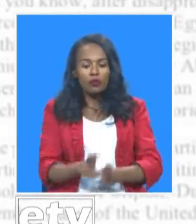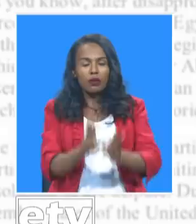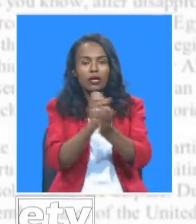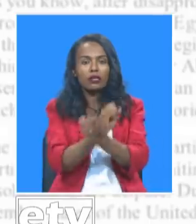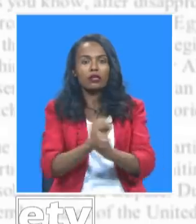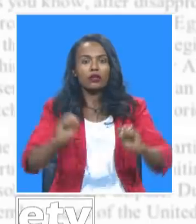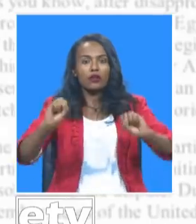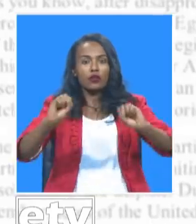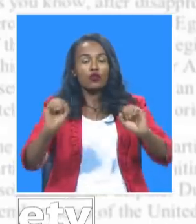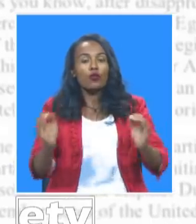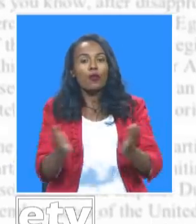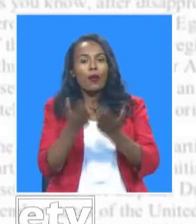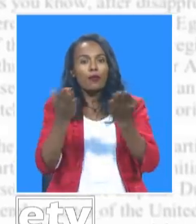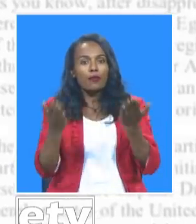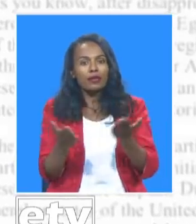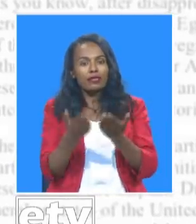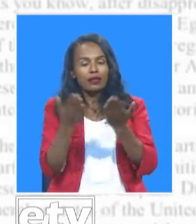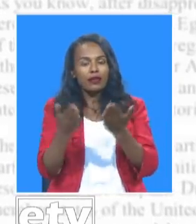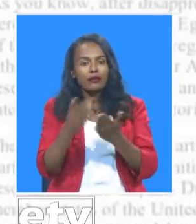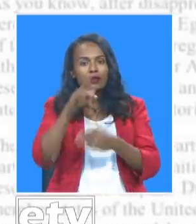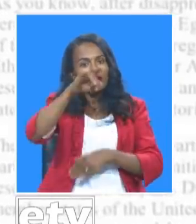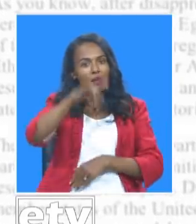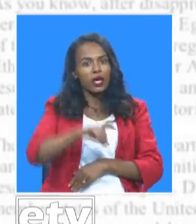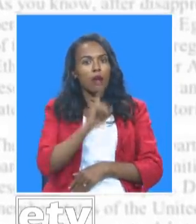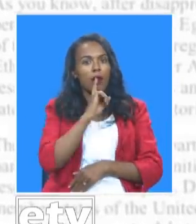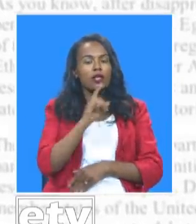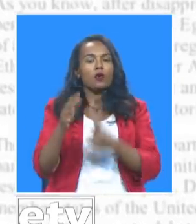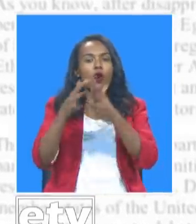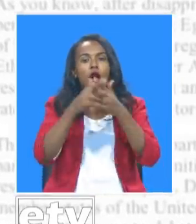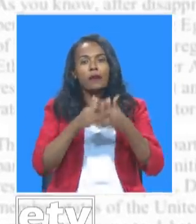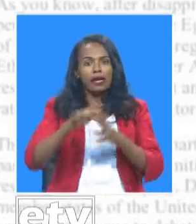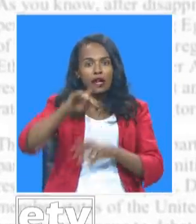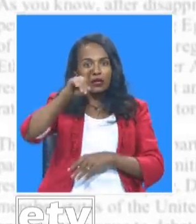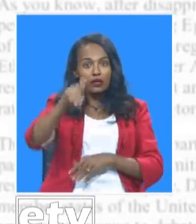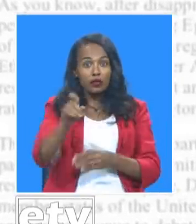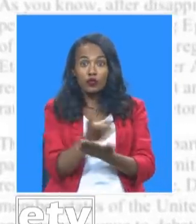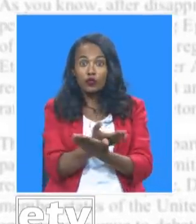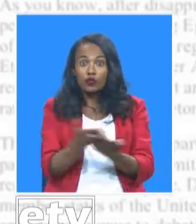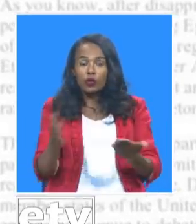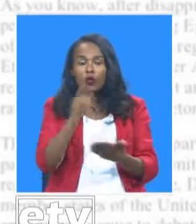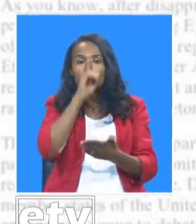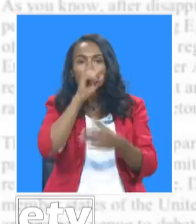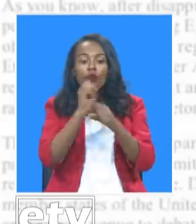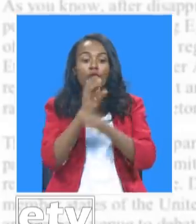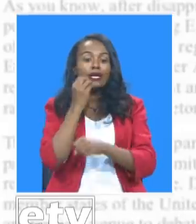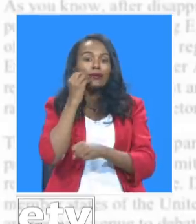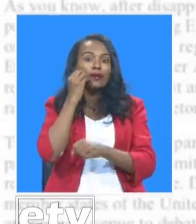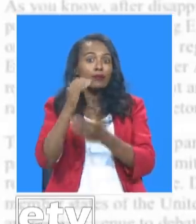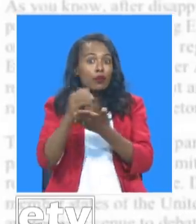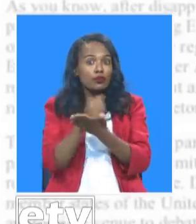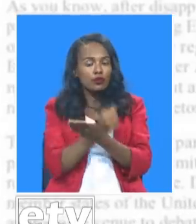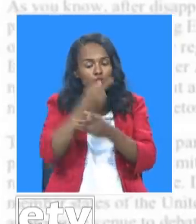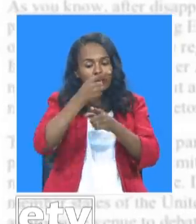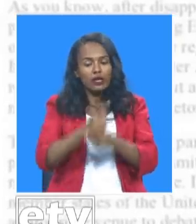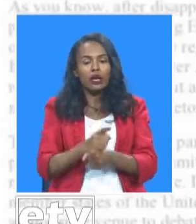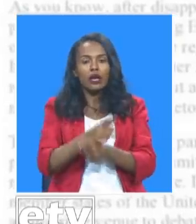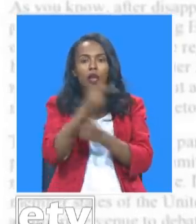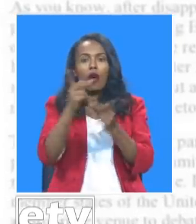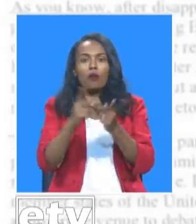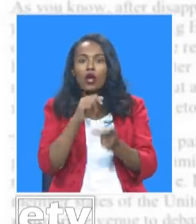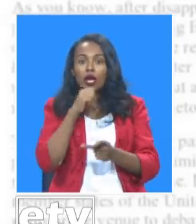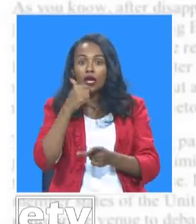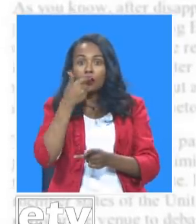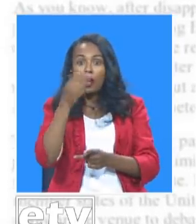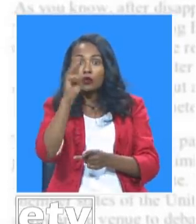እንዲፈቱ ማበረታታት እንደሚገባትም ነው አሜሪካን የጠየቁት። ጉዳዩን ወደ ጸጥታው ምክር ቤት መውሰዱ ትክክለኛ ቦታ አይደለም